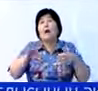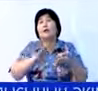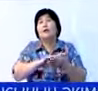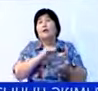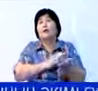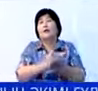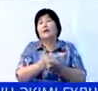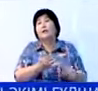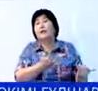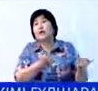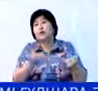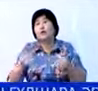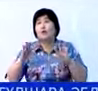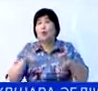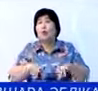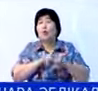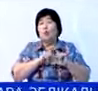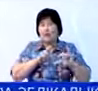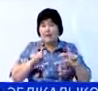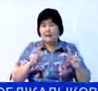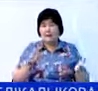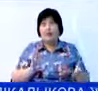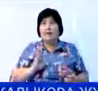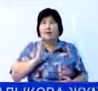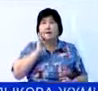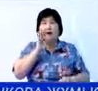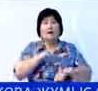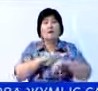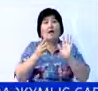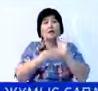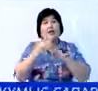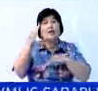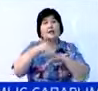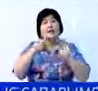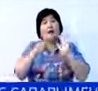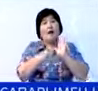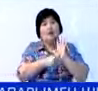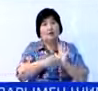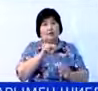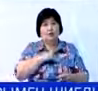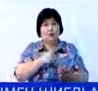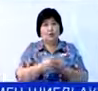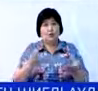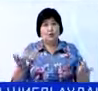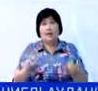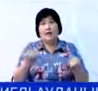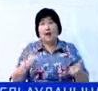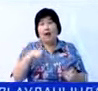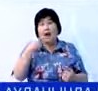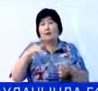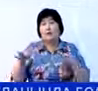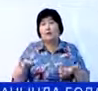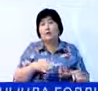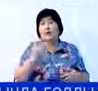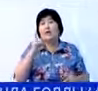қызмет, сервистік қызмет көрсету орталықтары таңғы 9-дан кешкі 6-ға дейін жұмыс істеуі керек. Жаңа атап өткеніміздей,